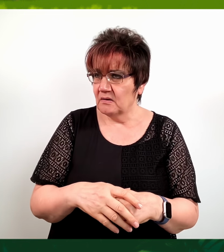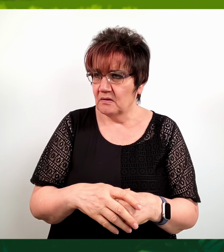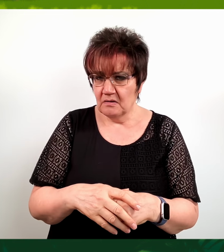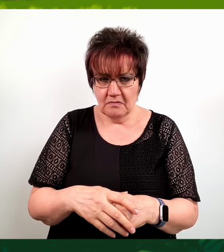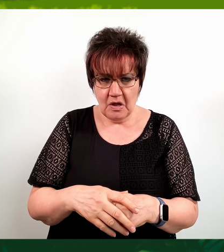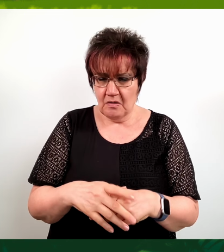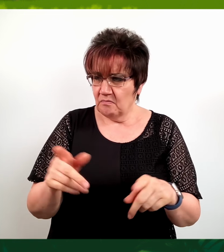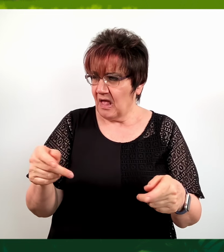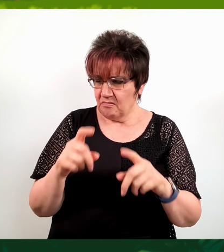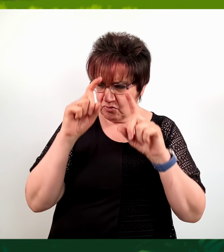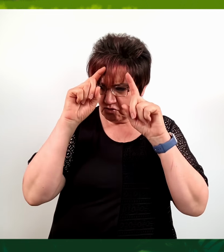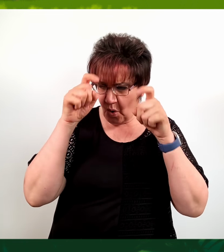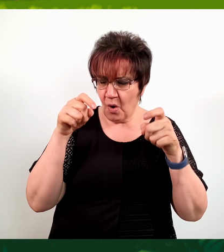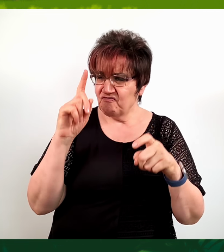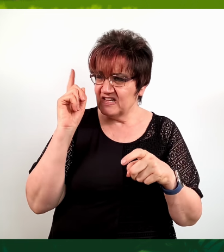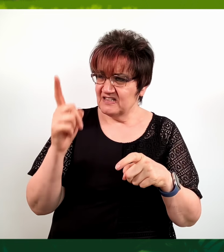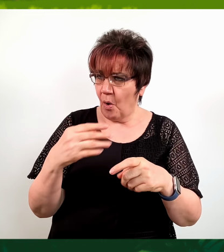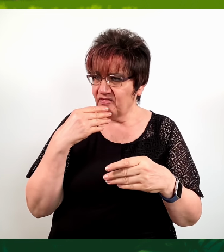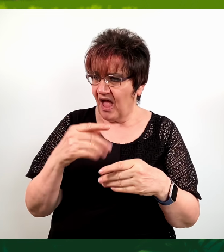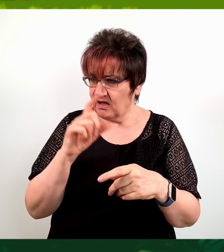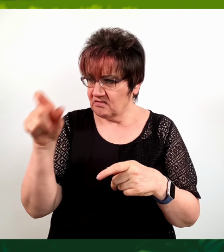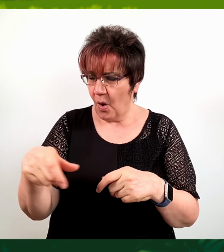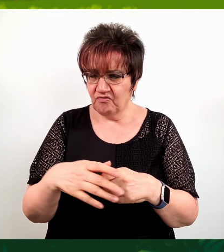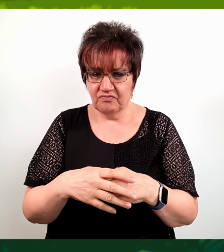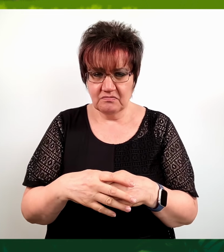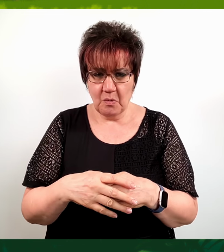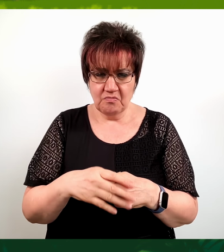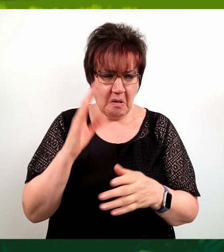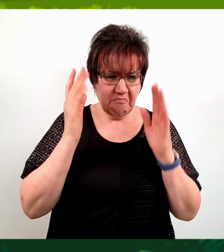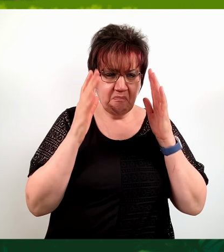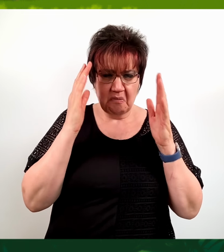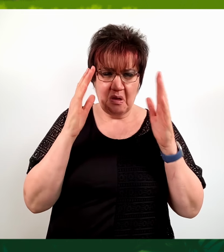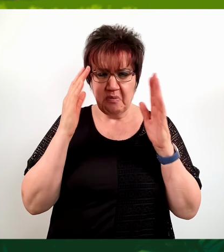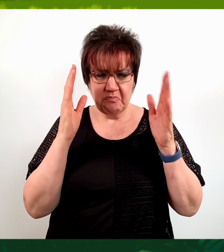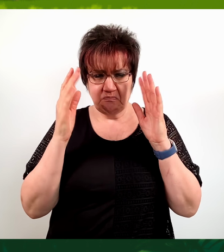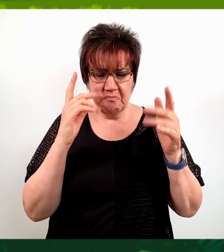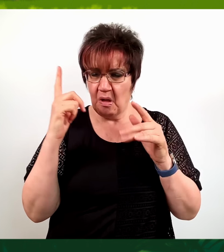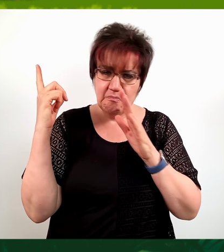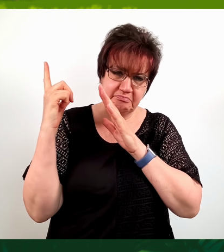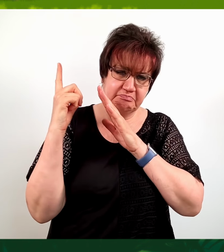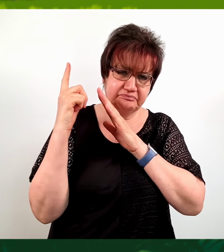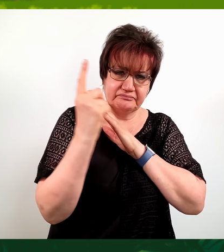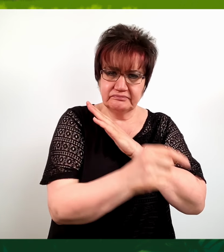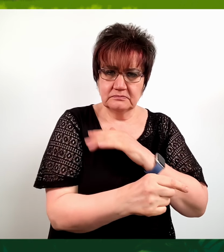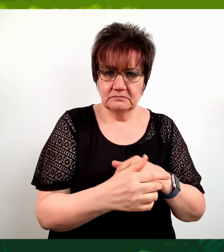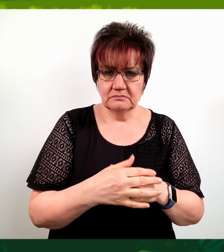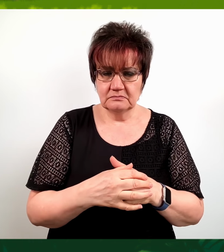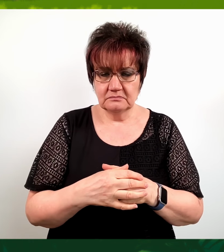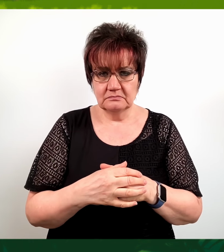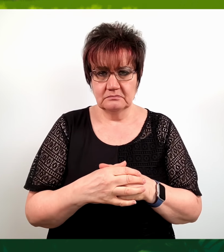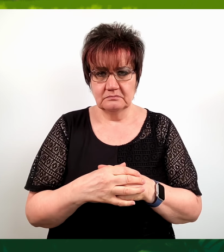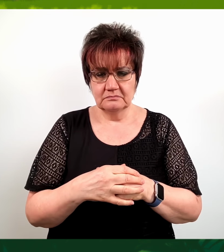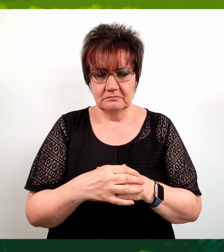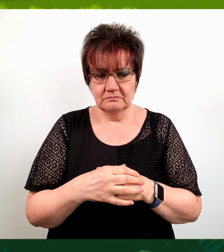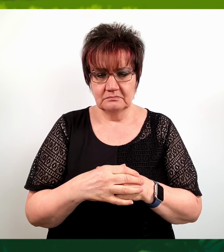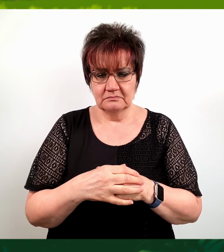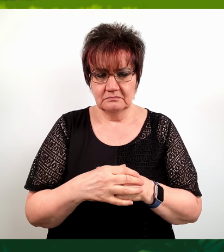Teufel soll's euch danken!« Und er rann wie der Blitz in den Wald hinein, ohne sich noch einmal umzudrehen.